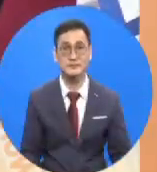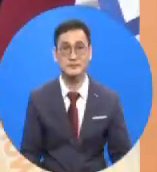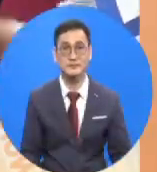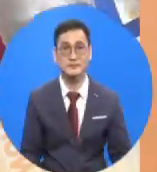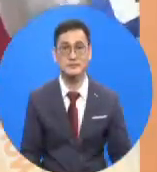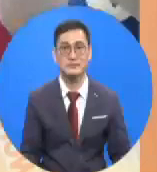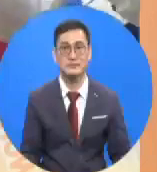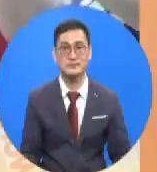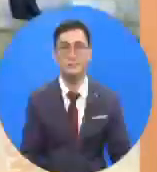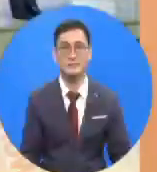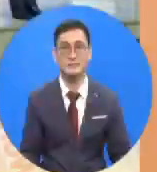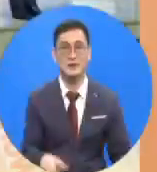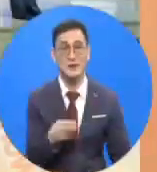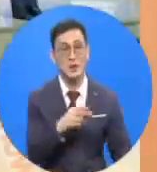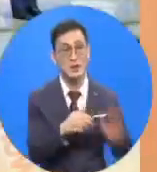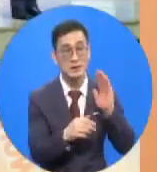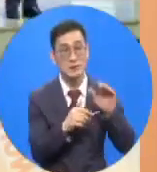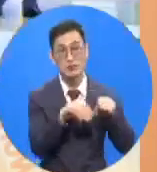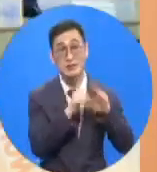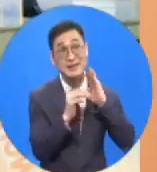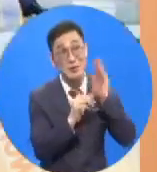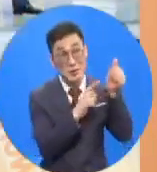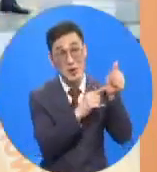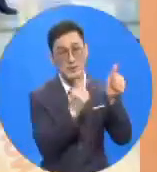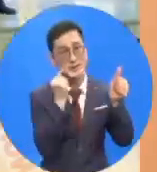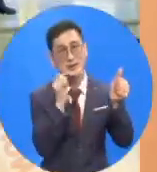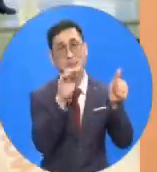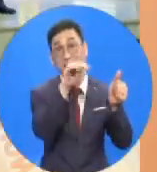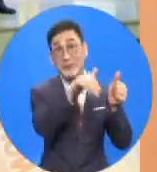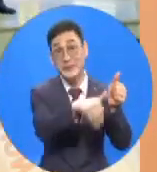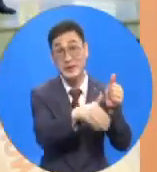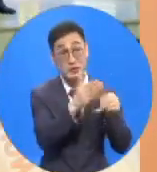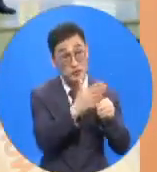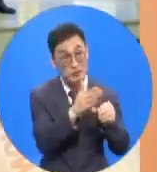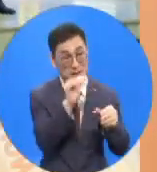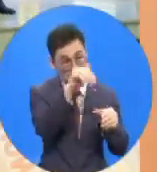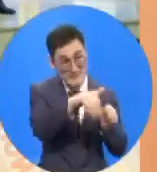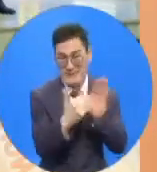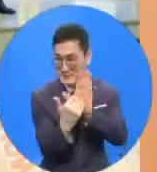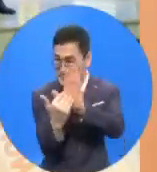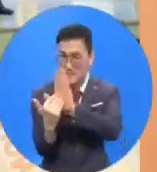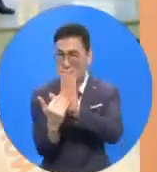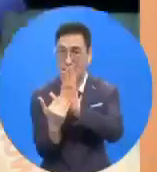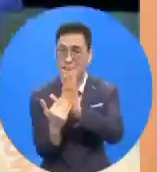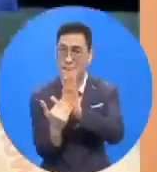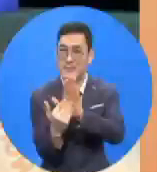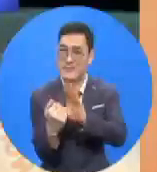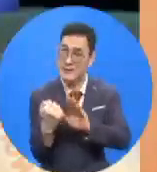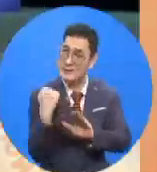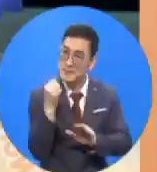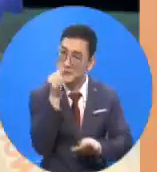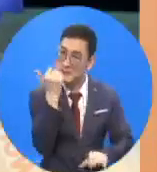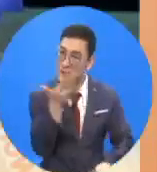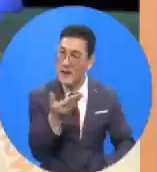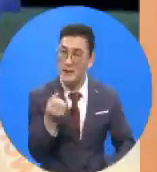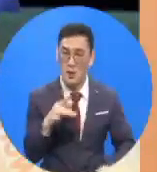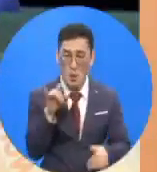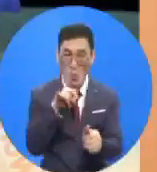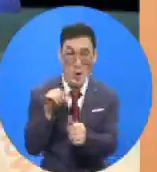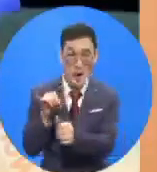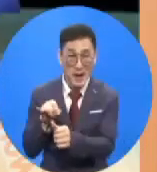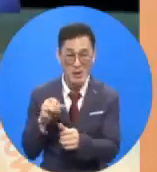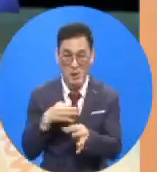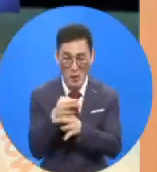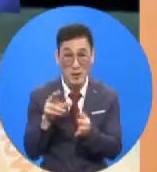레임덕 으로 이제 진행되어 가는 그런 당기기 때문에 그걸 만큼 제어 해낼 수 있는가 라는 거지 그다음 지금 당장에는 코라 와 경제